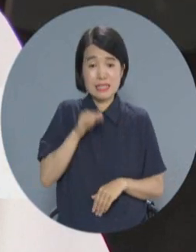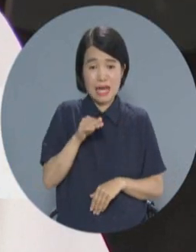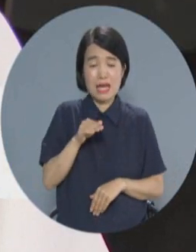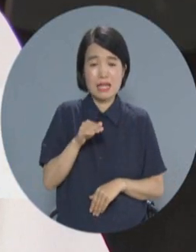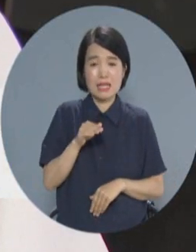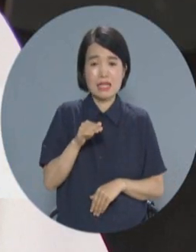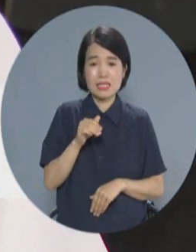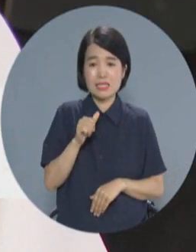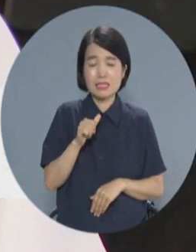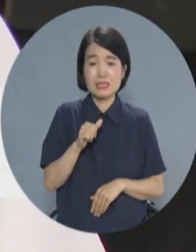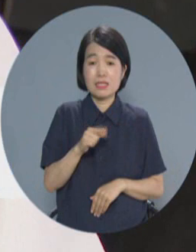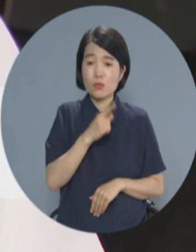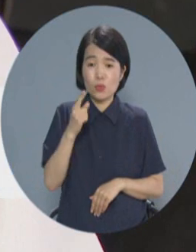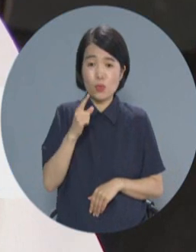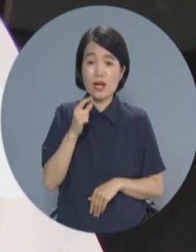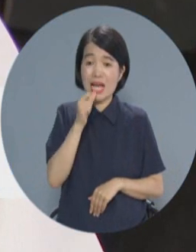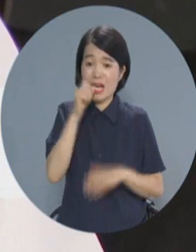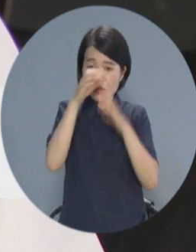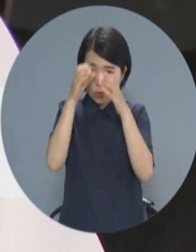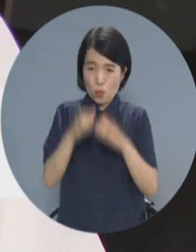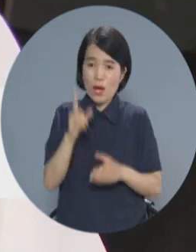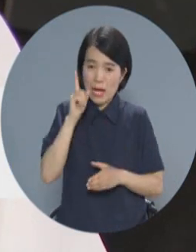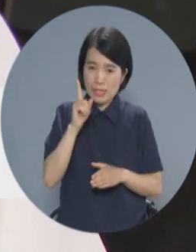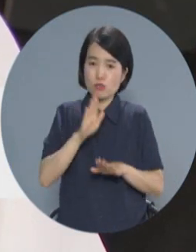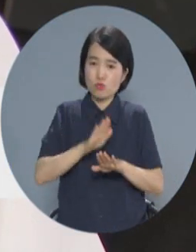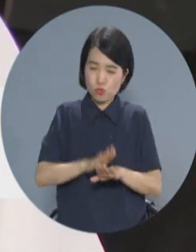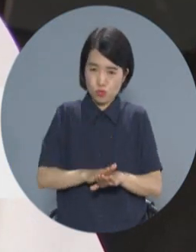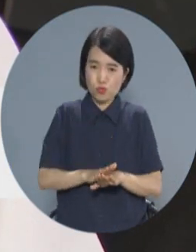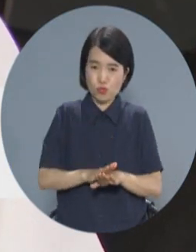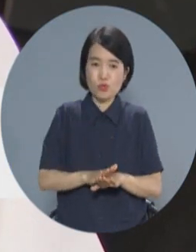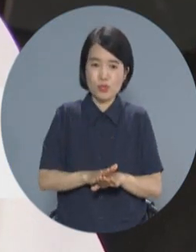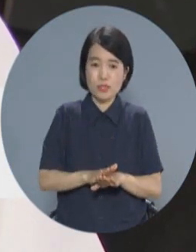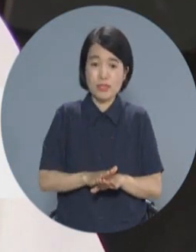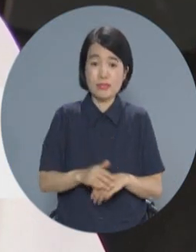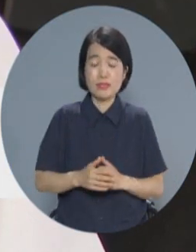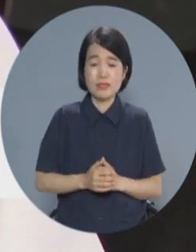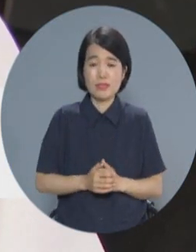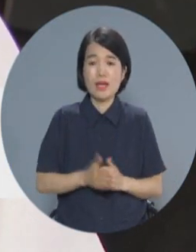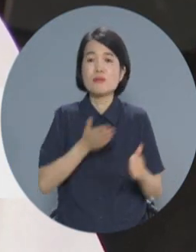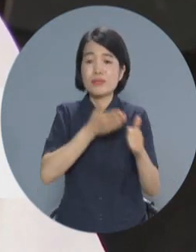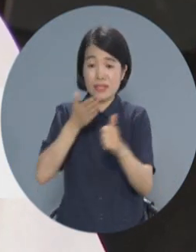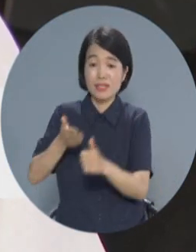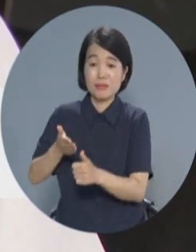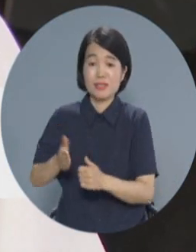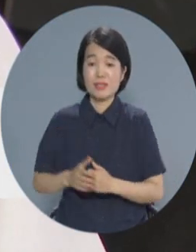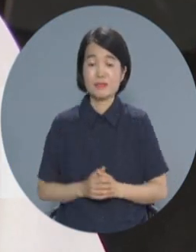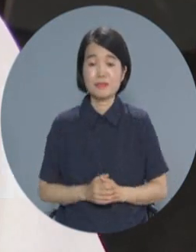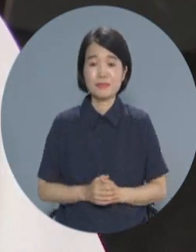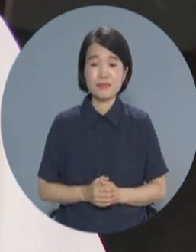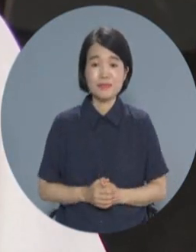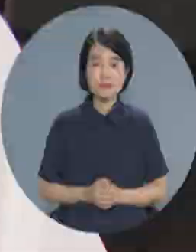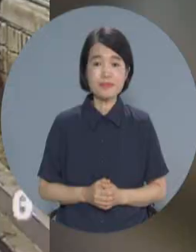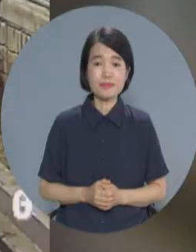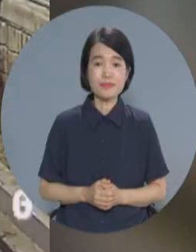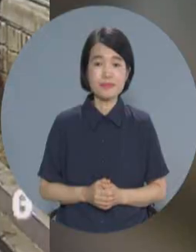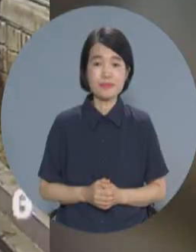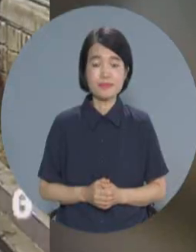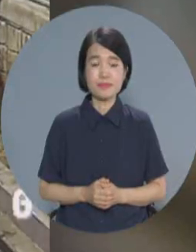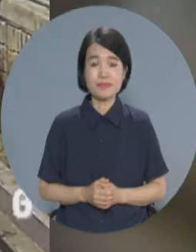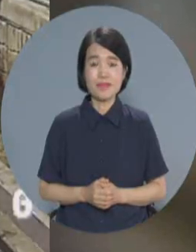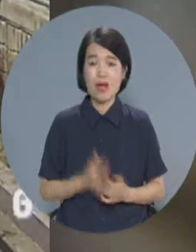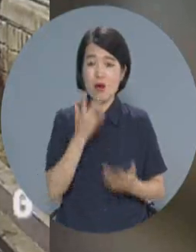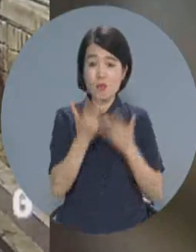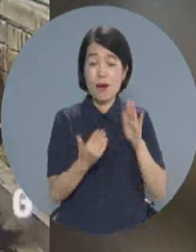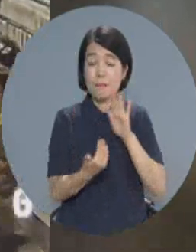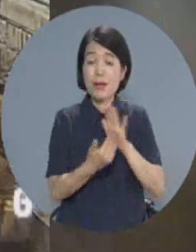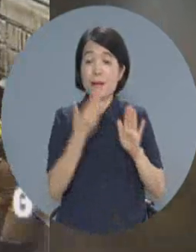자발적으로 자기 차에는 소화기 한 대쯤 갖추고 다니는 것을 좀 권장하고 싶습니다. 대형